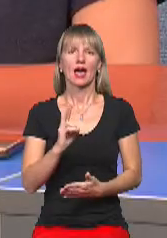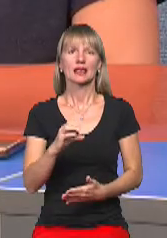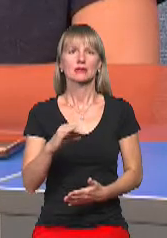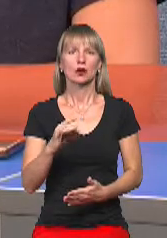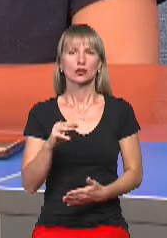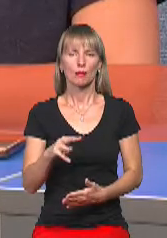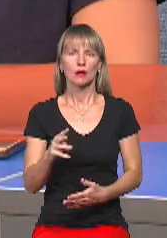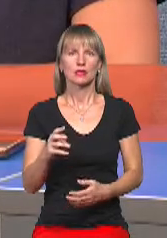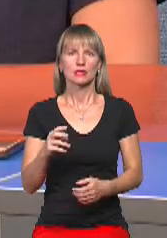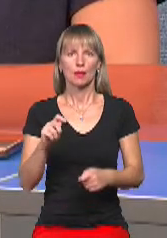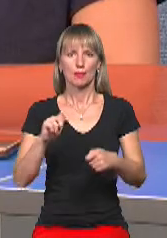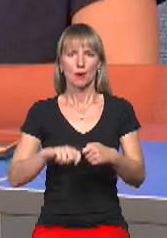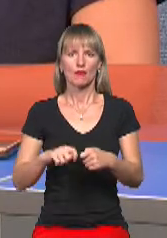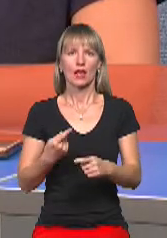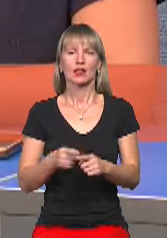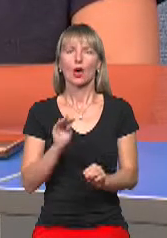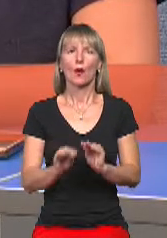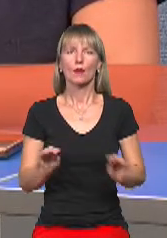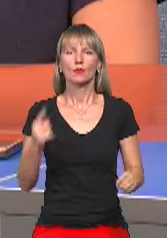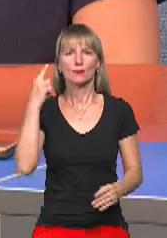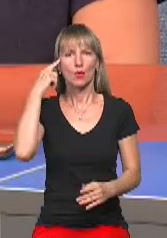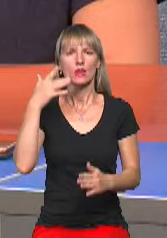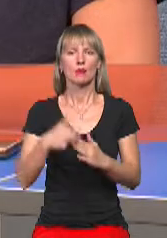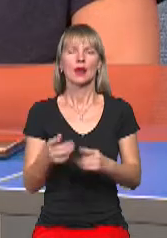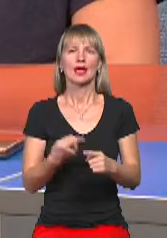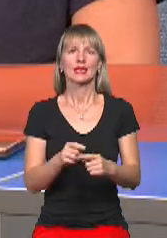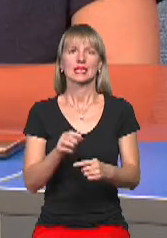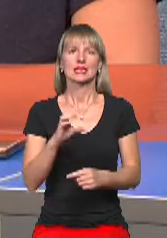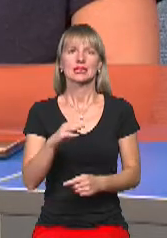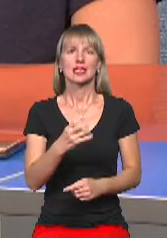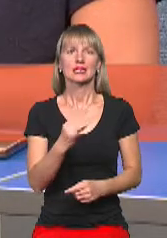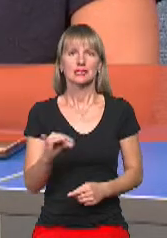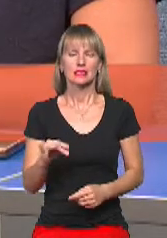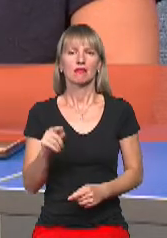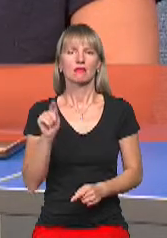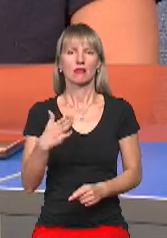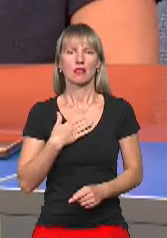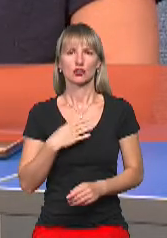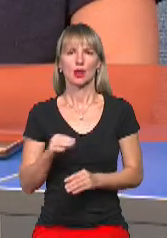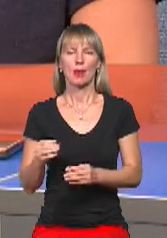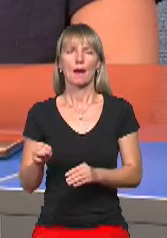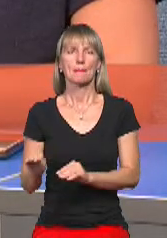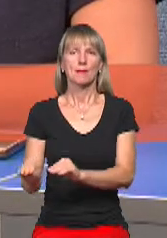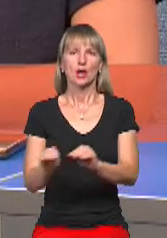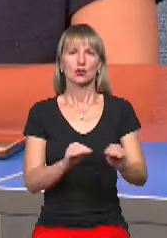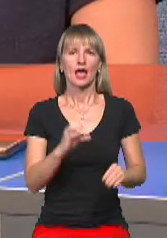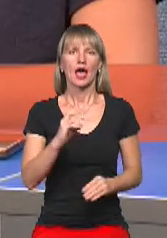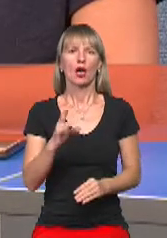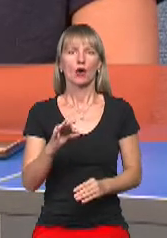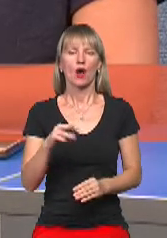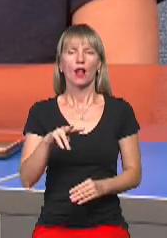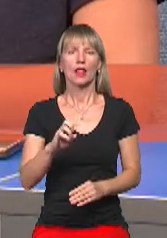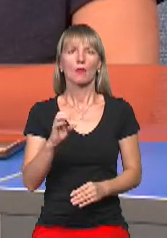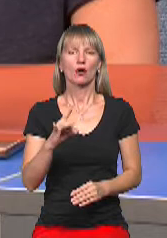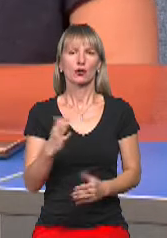аналітичного обладнання. І розуміється, і на цих станціях, і на більш серйозних станціях, і на той нашій пересувній еколабораторії, яка ніяк не